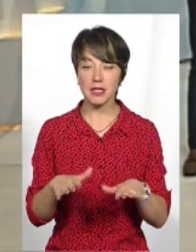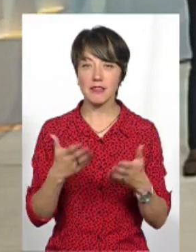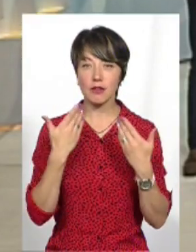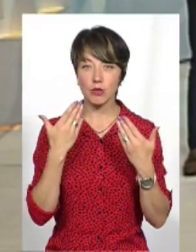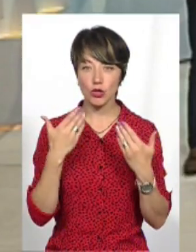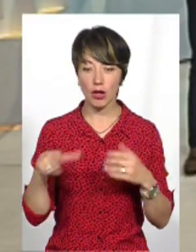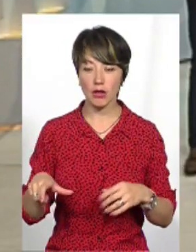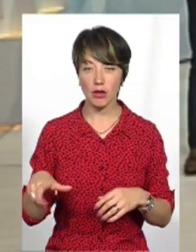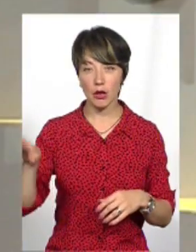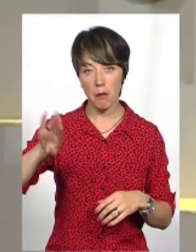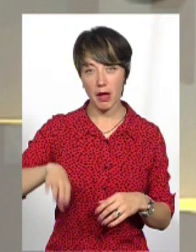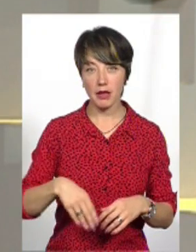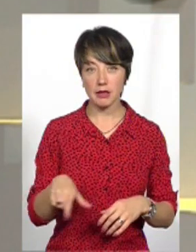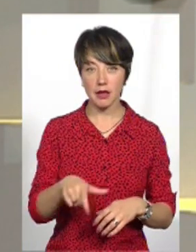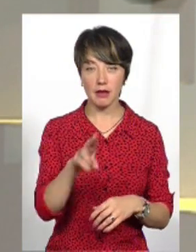березі Дністра?